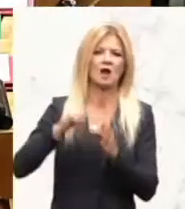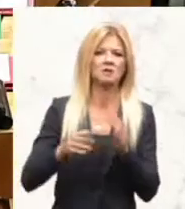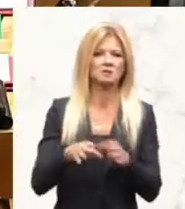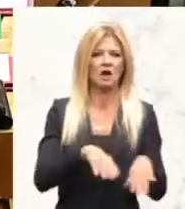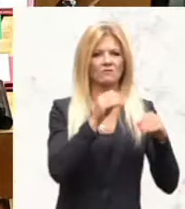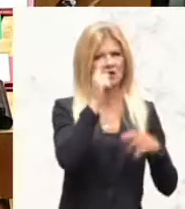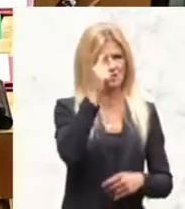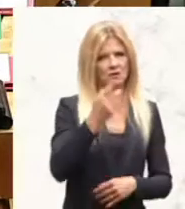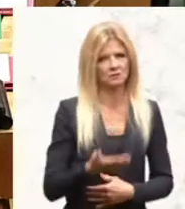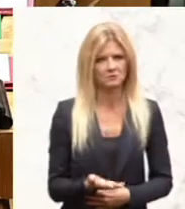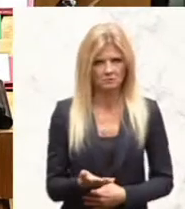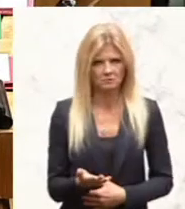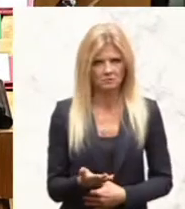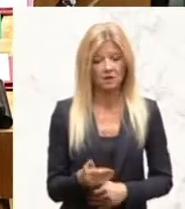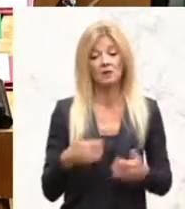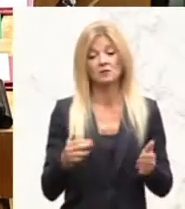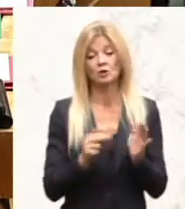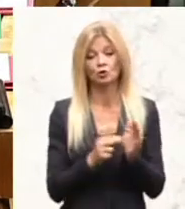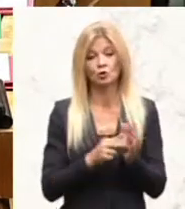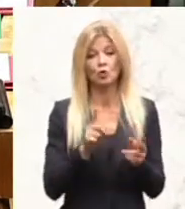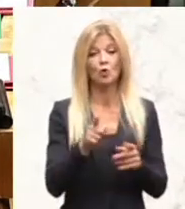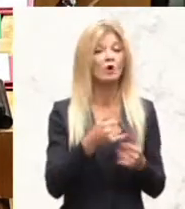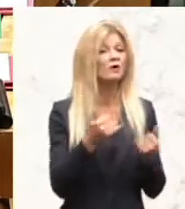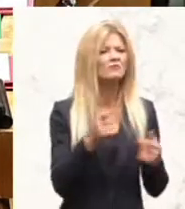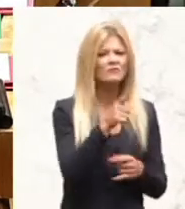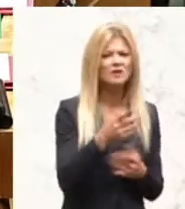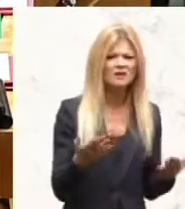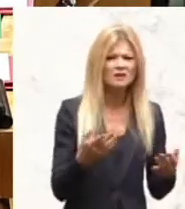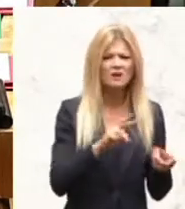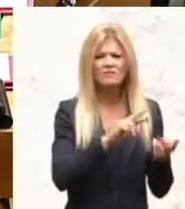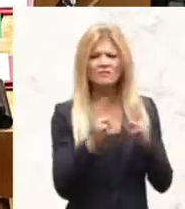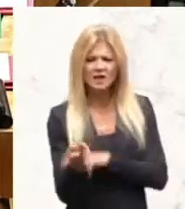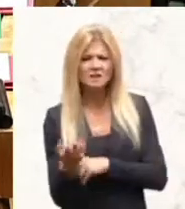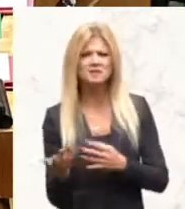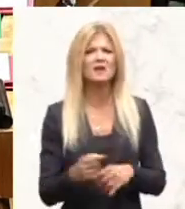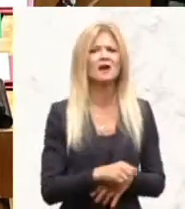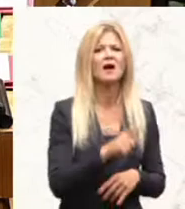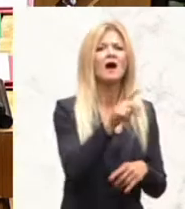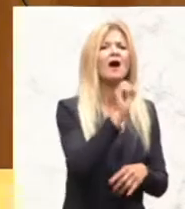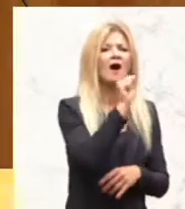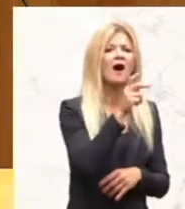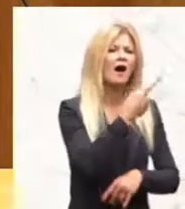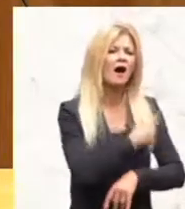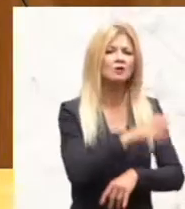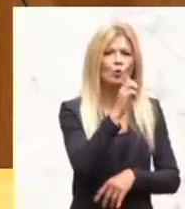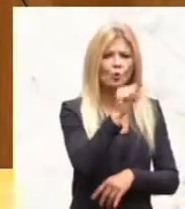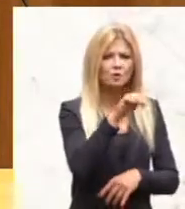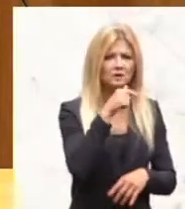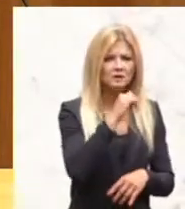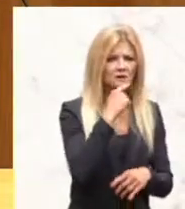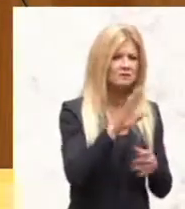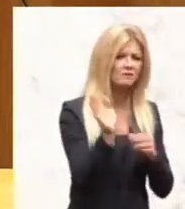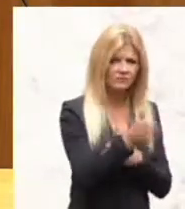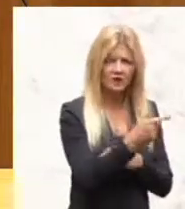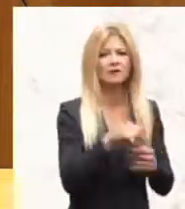dazu kommen dann noch Wechsel des Anbieters, weg von Adonis hin zu Tetron, weg von einem Konsortium, wo